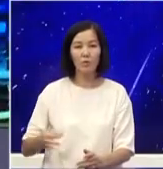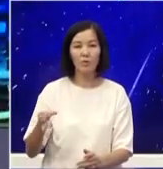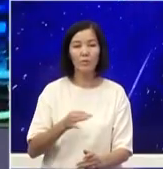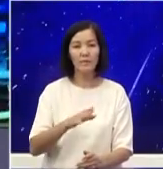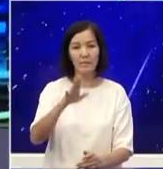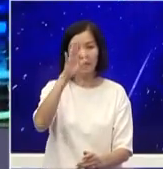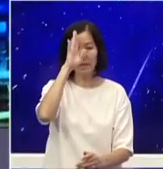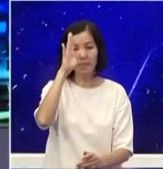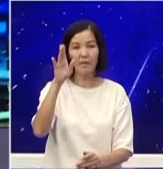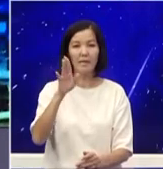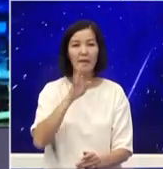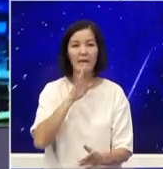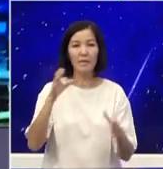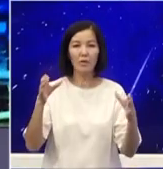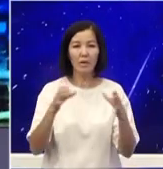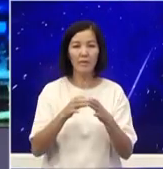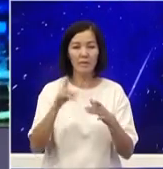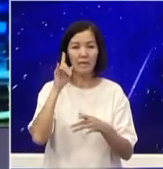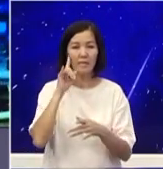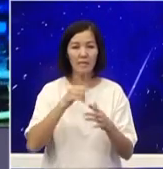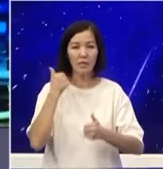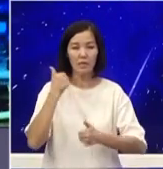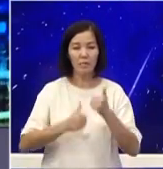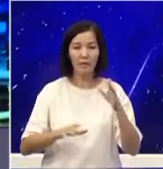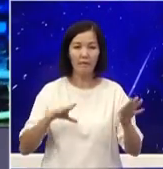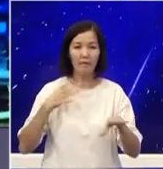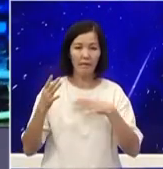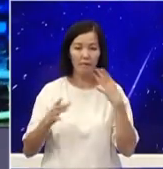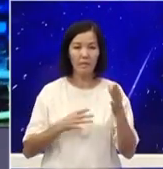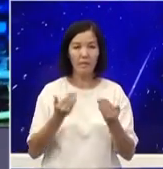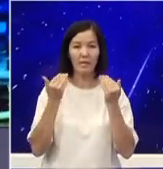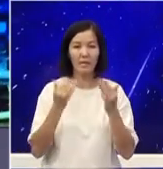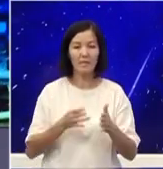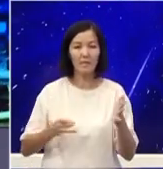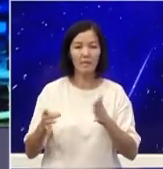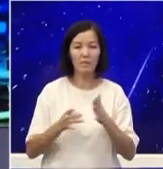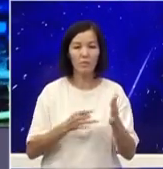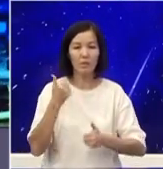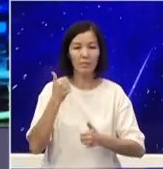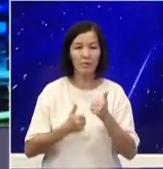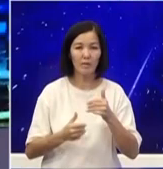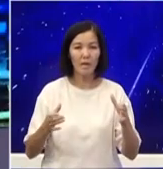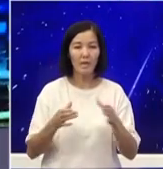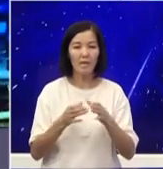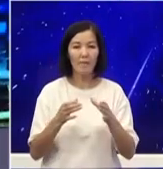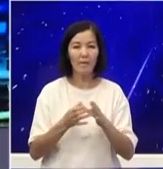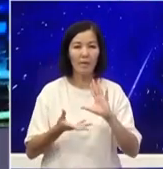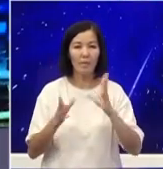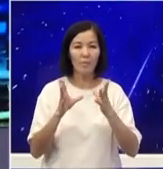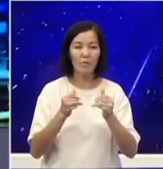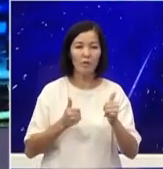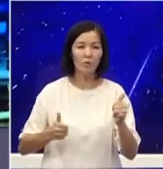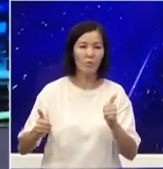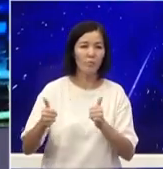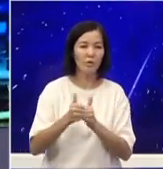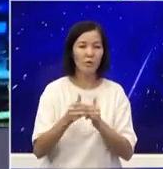Алматы облысының ерлер мен әйелдер құрама командасы Қазақстан чемпионатына дайындалып жатыр. Жерлестеріміз республикалық біріншілікте